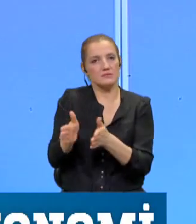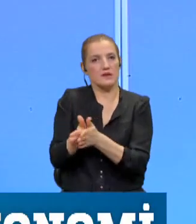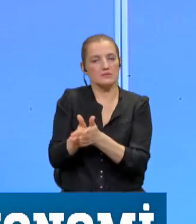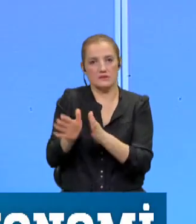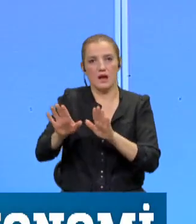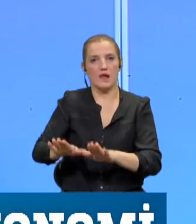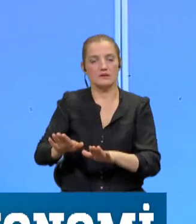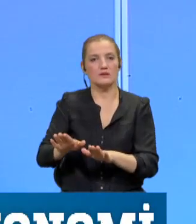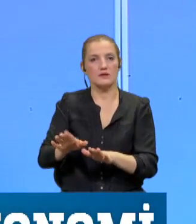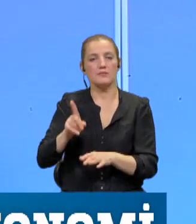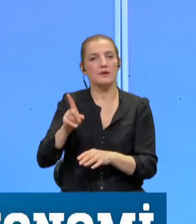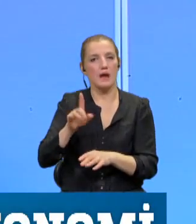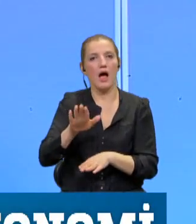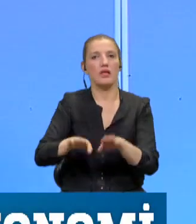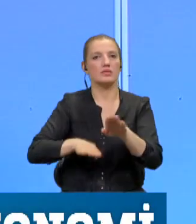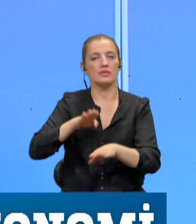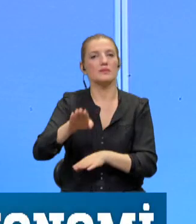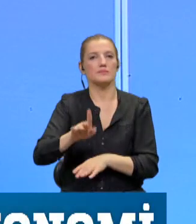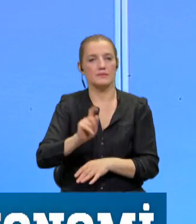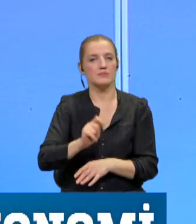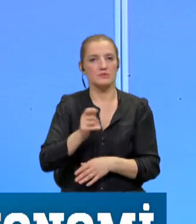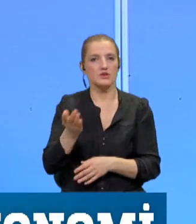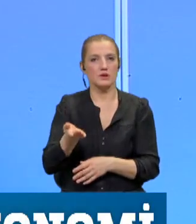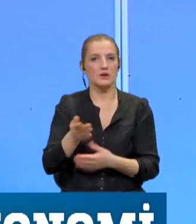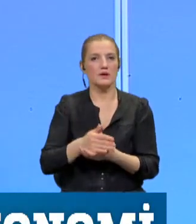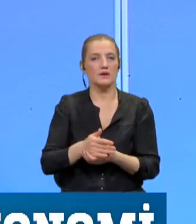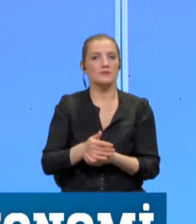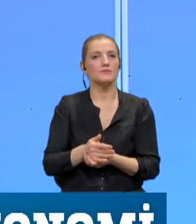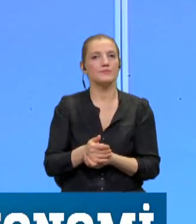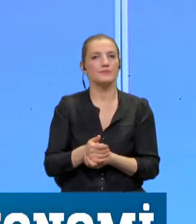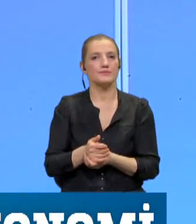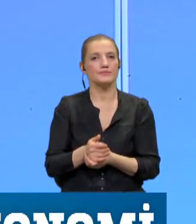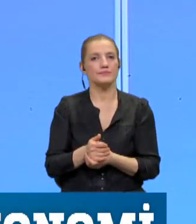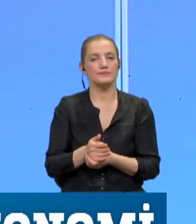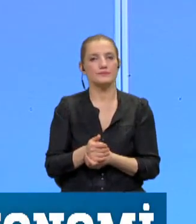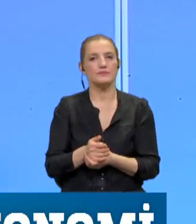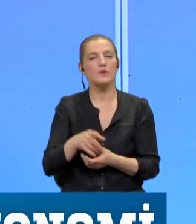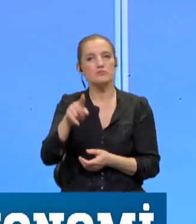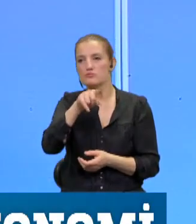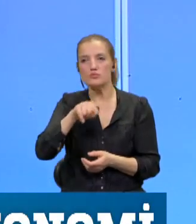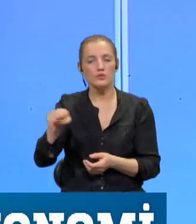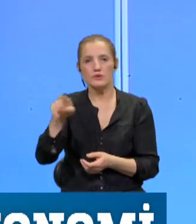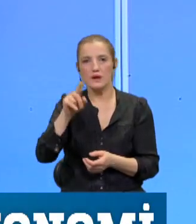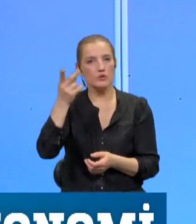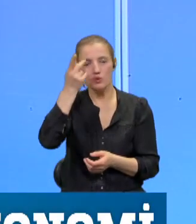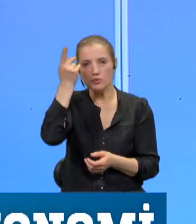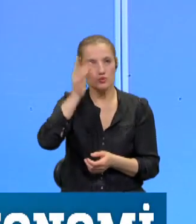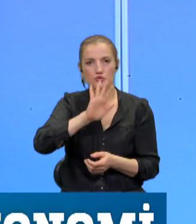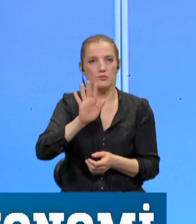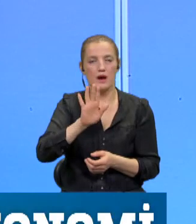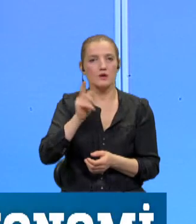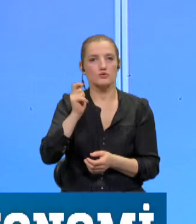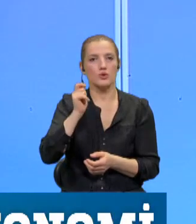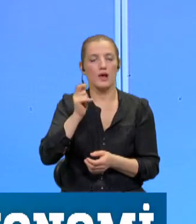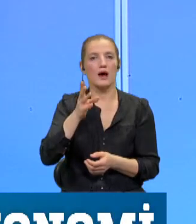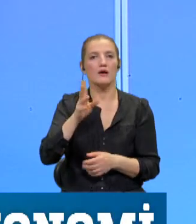yanınızda kalsın diye bir takım adımlar atılmış Mesela yani Bunları unutmak unutturmak zor ya